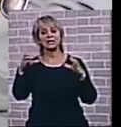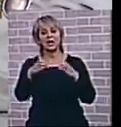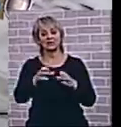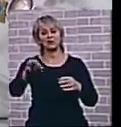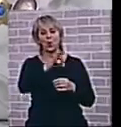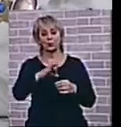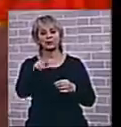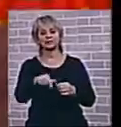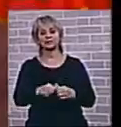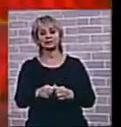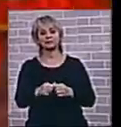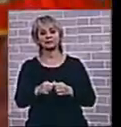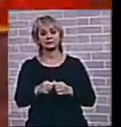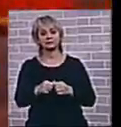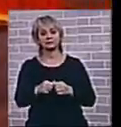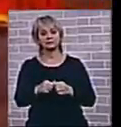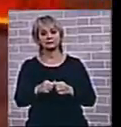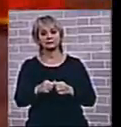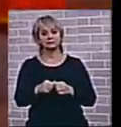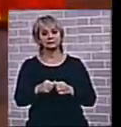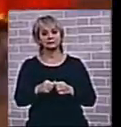творческие коллективы области.